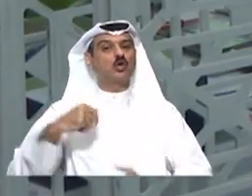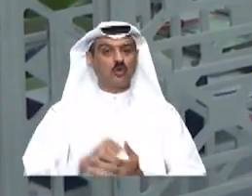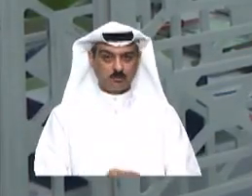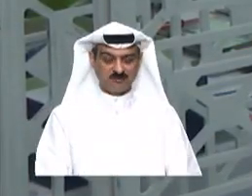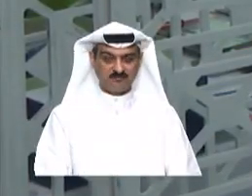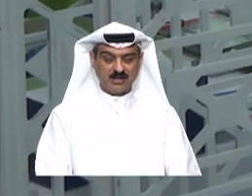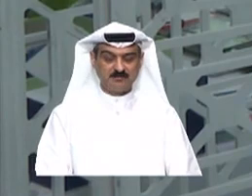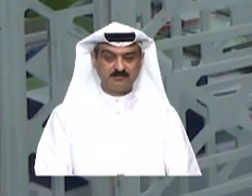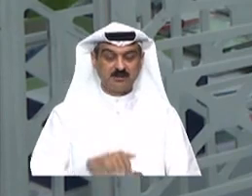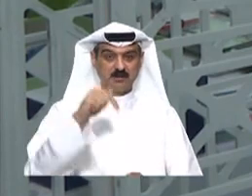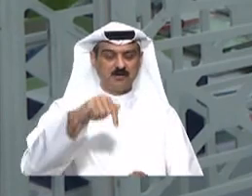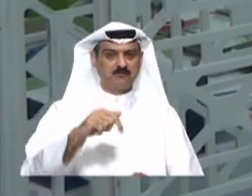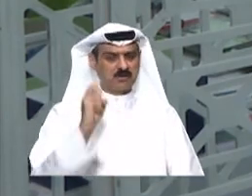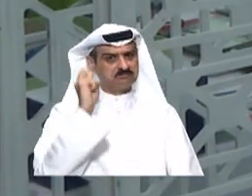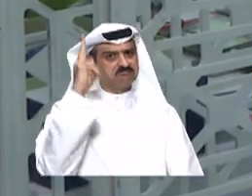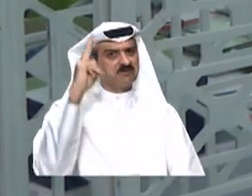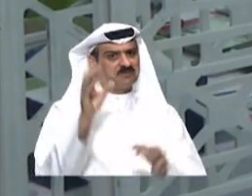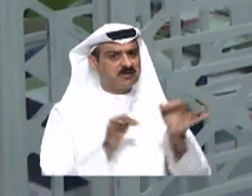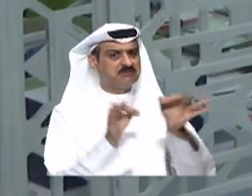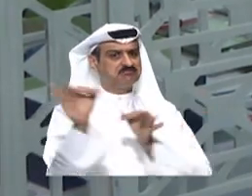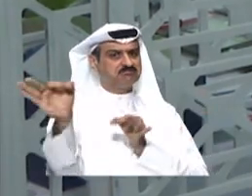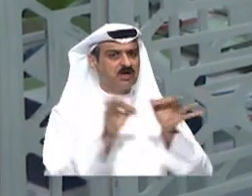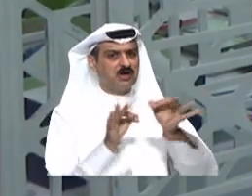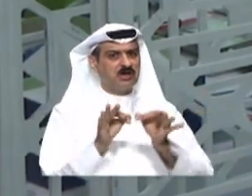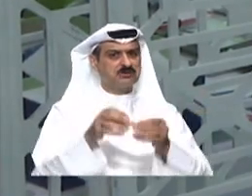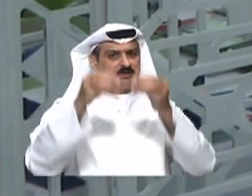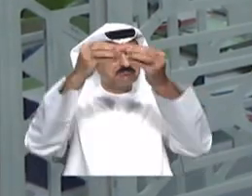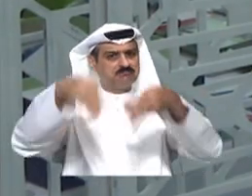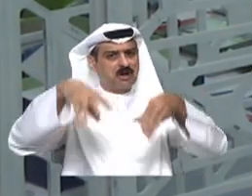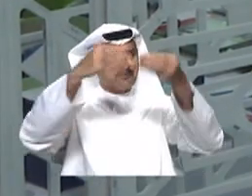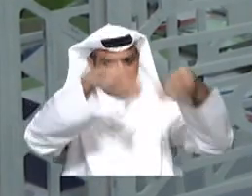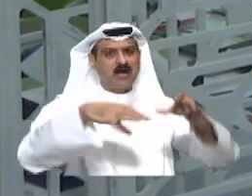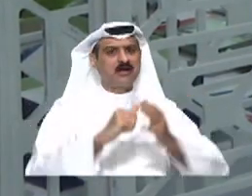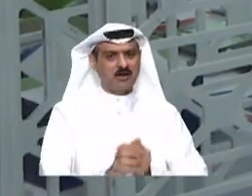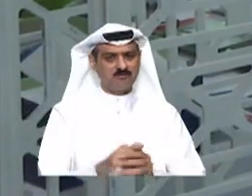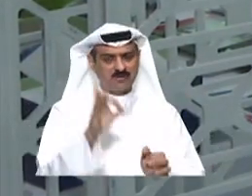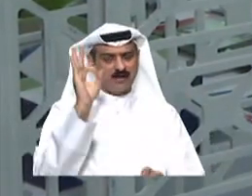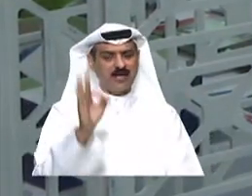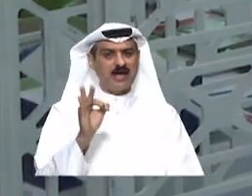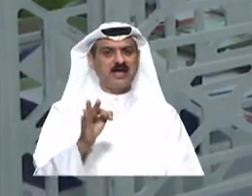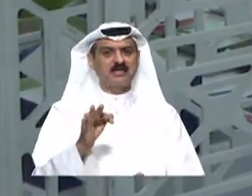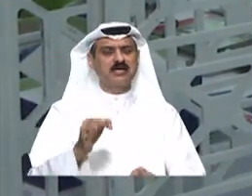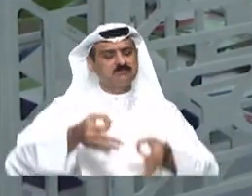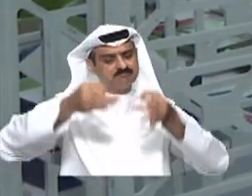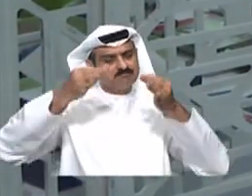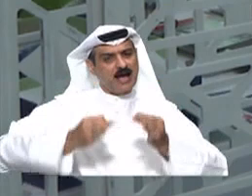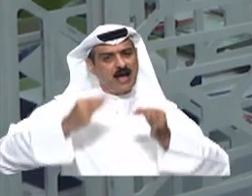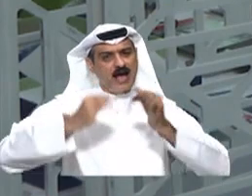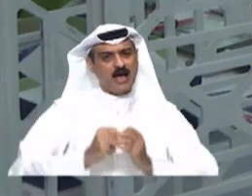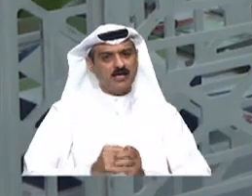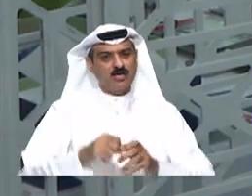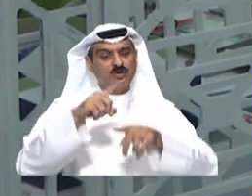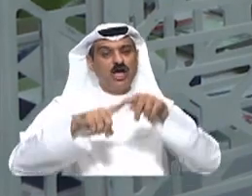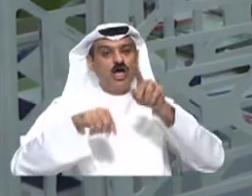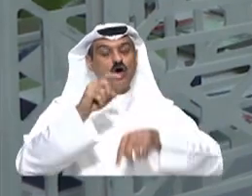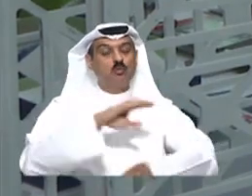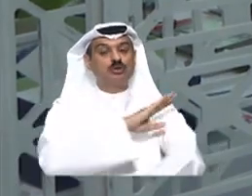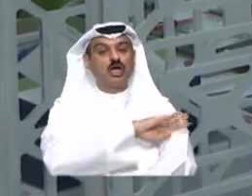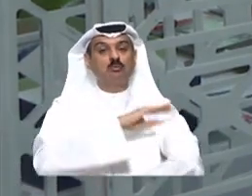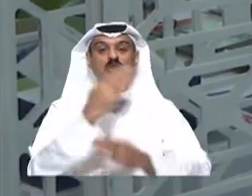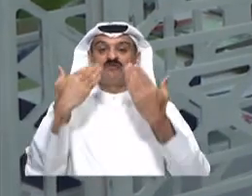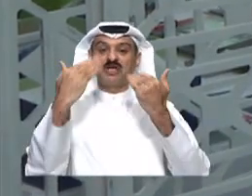تجد الآلية والمشروع المناسب لحلحلة او إيجاد حلول فعلية واقعية لمشكلة البطالة والبطالة